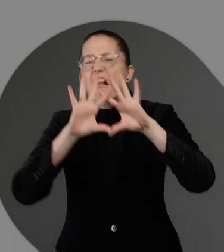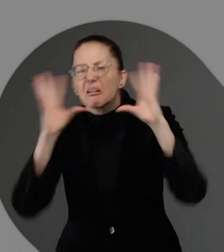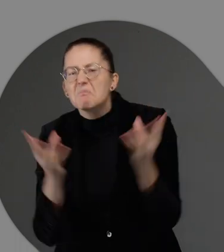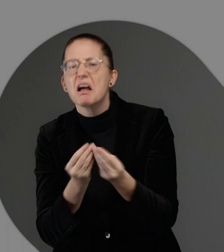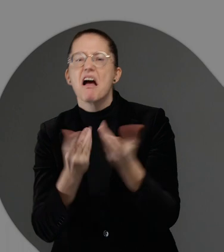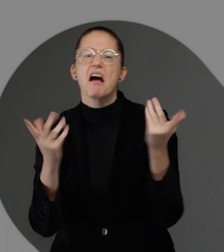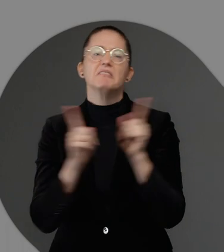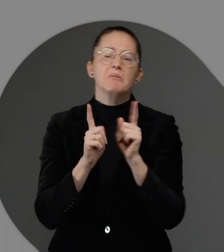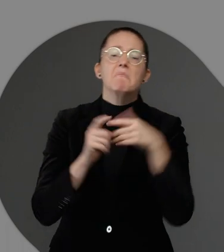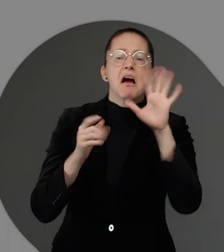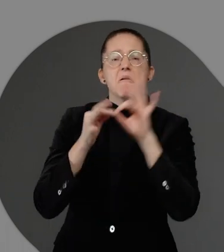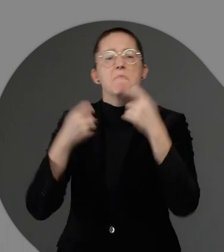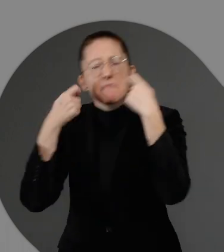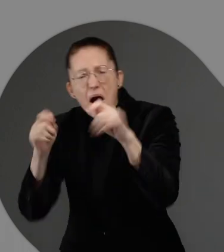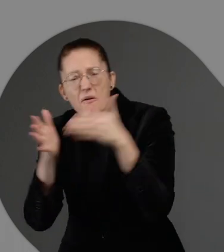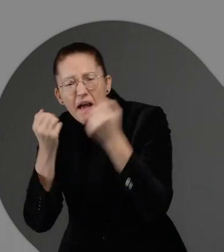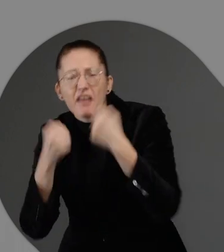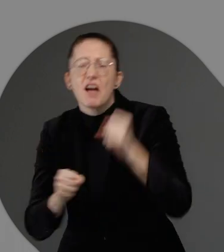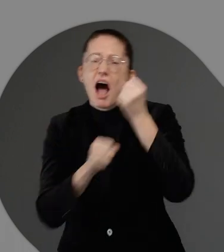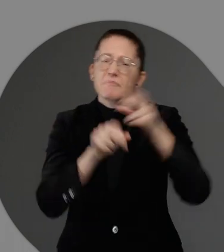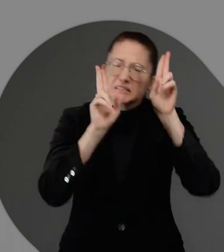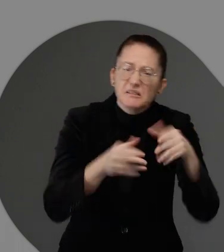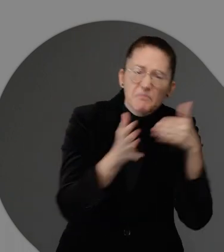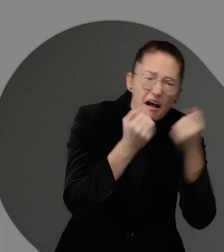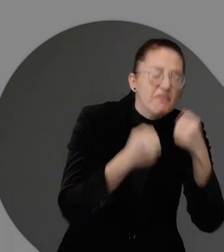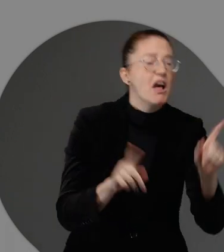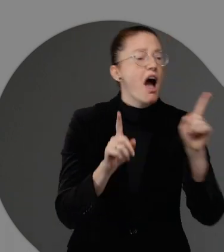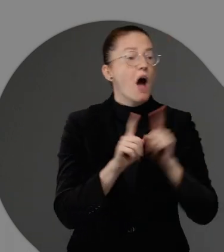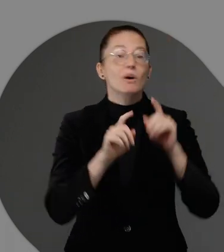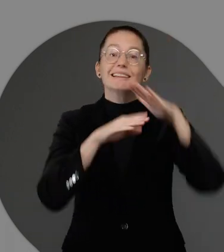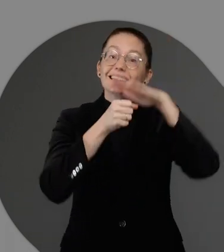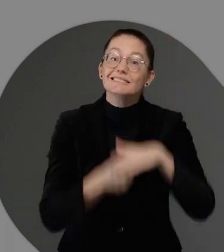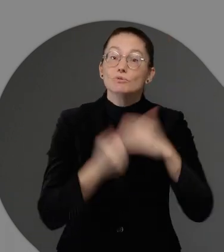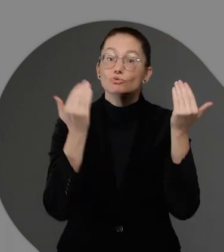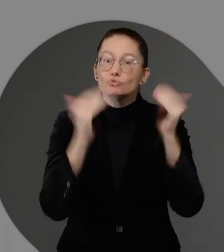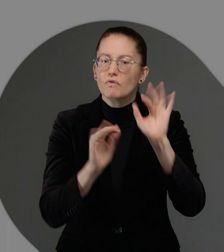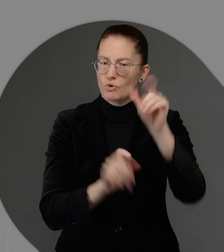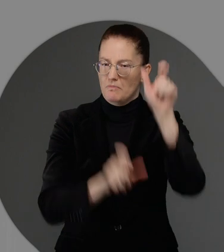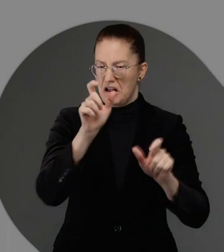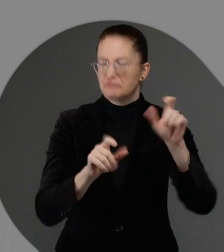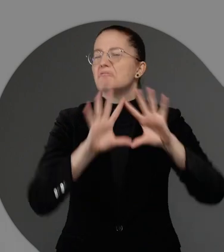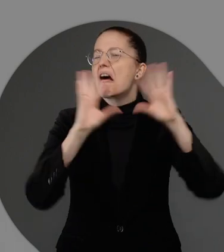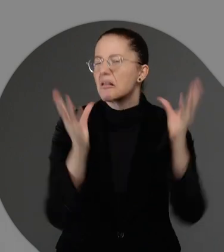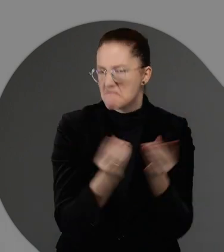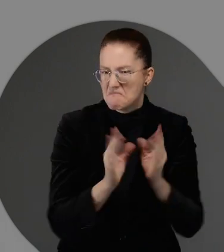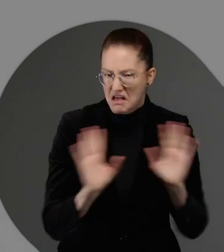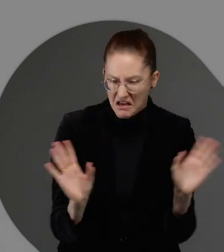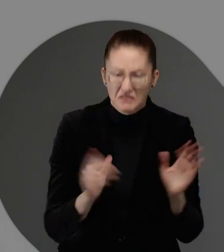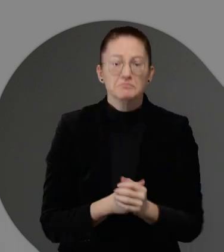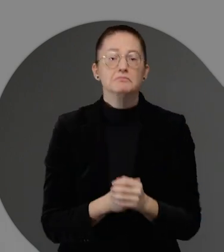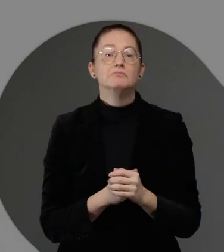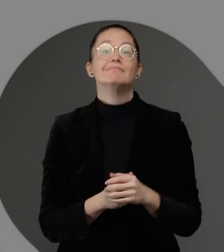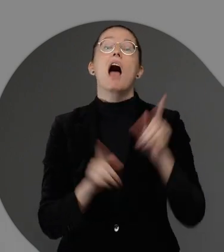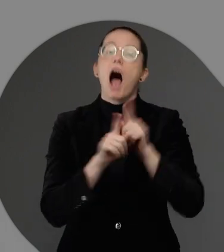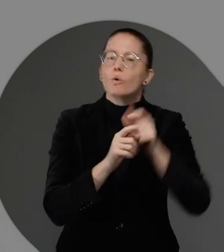und betreffen auch bauliche oder arbeitsrechtliche Barrierefreiheit und generellen Diskriminierungsschutz für Menschen mit Behinderung. Die Standards,